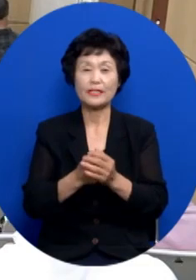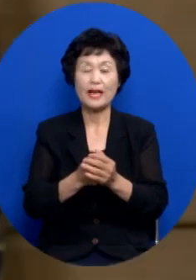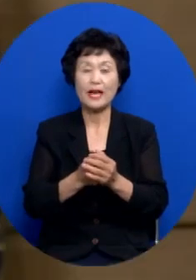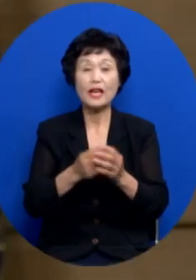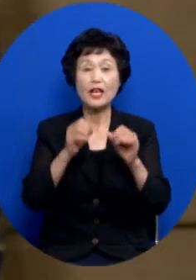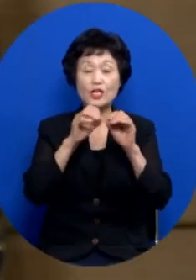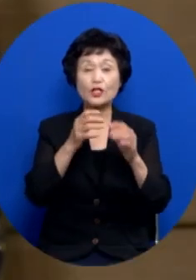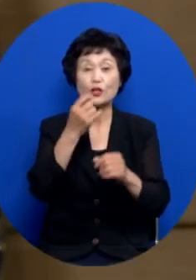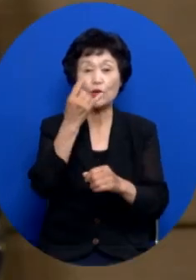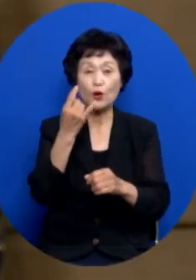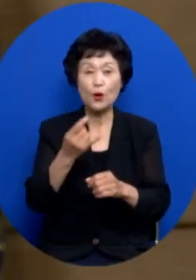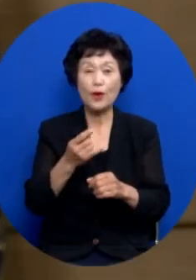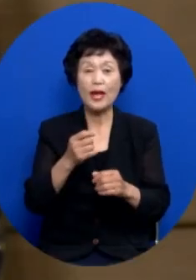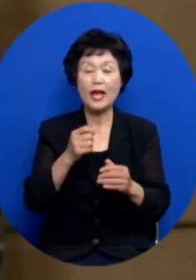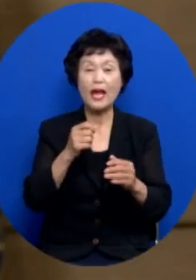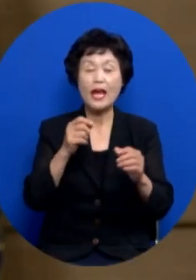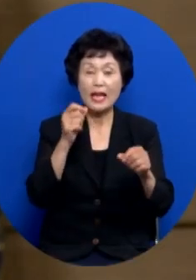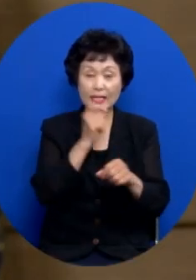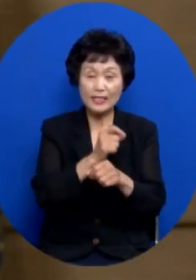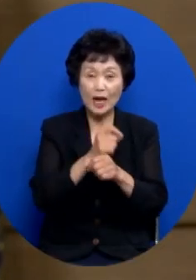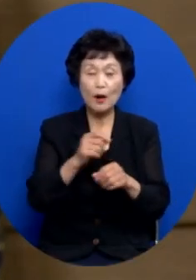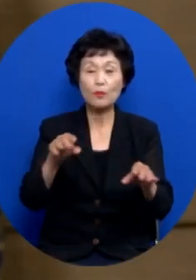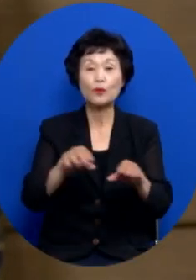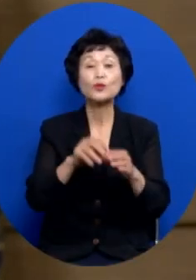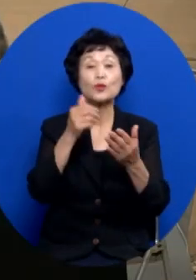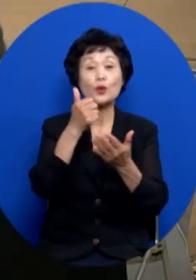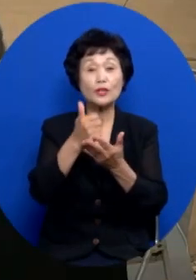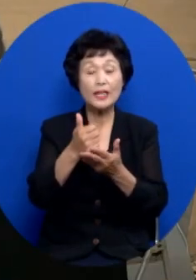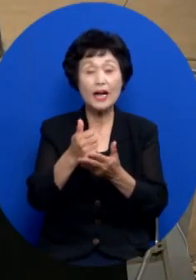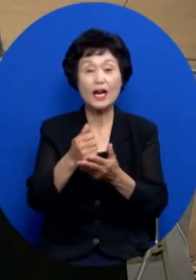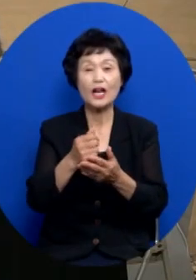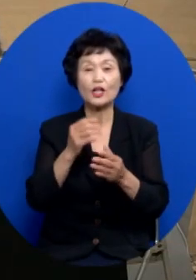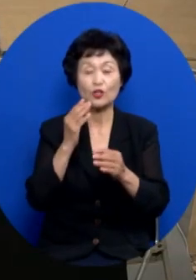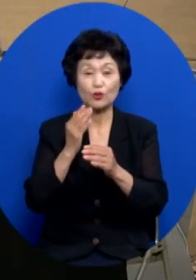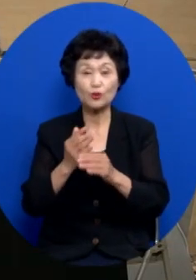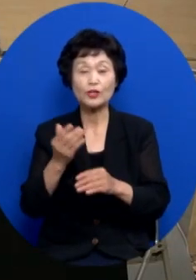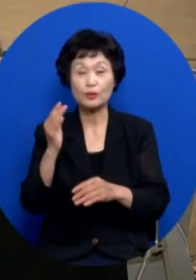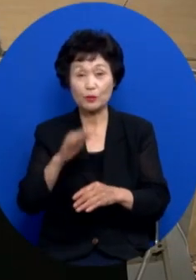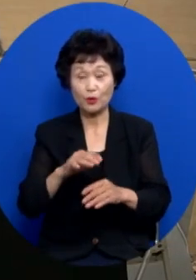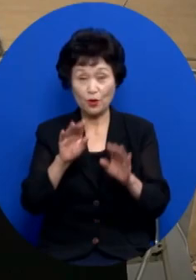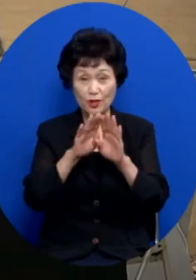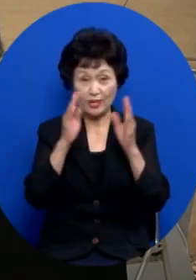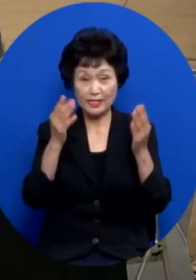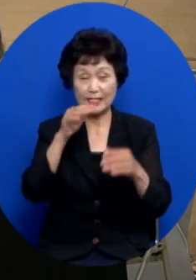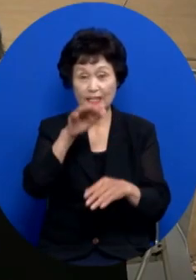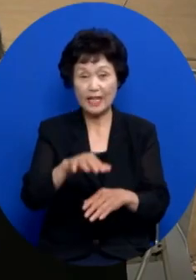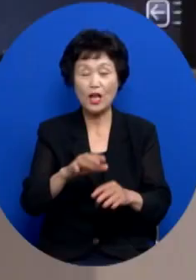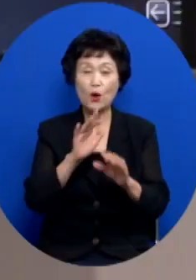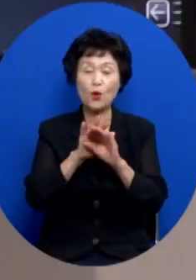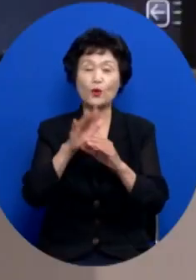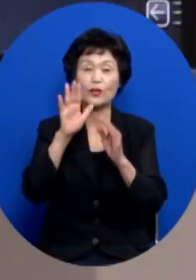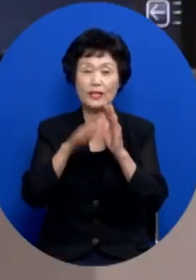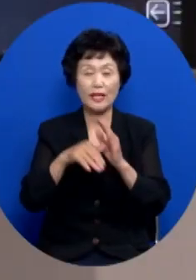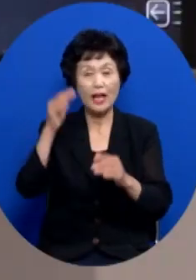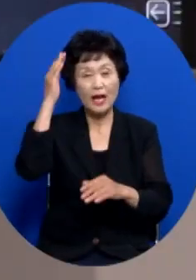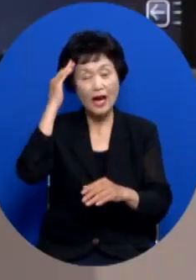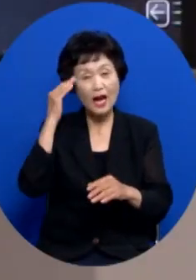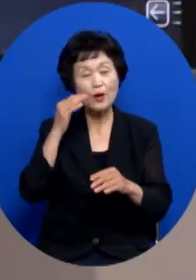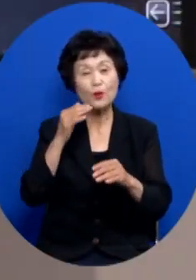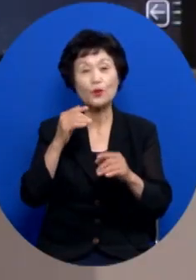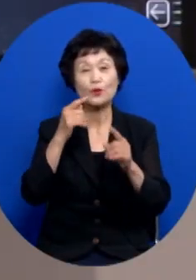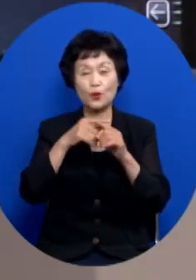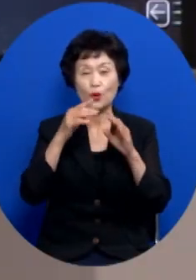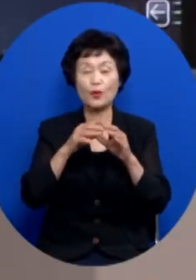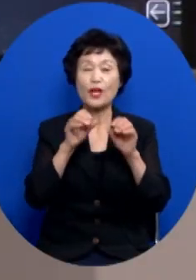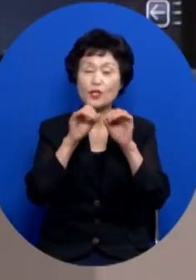사무총장인 백석대 임헌만 교수의 사회를 열린 이날 포럼은 고신대 신경규 교수가 코로나19 시대 한국교회의 선교란 제목으로